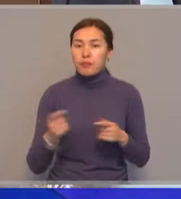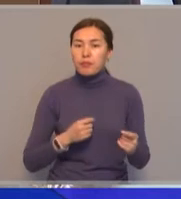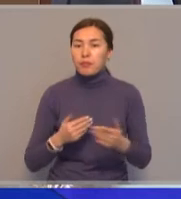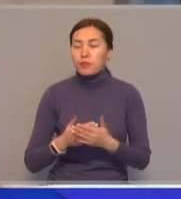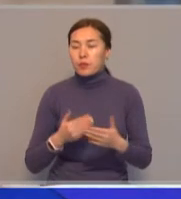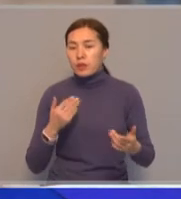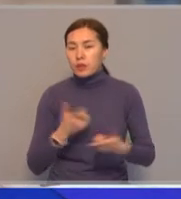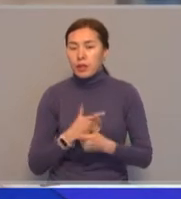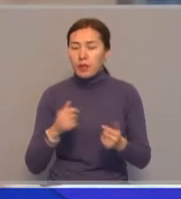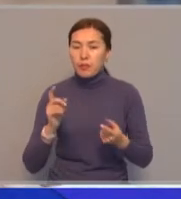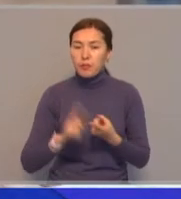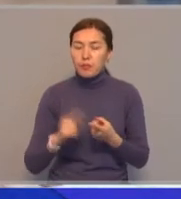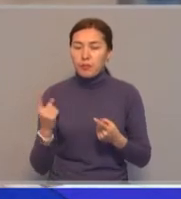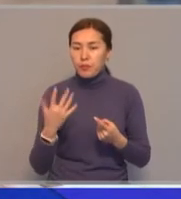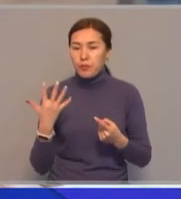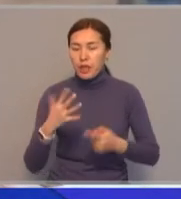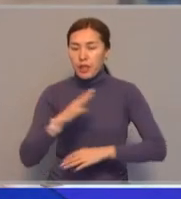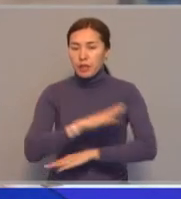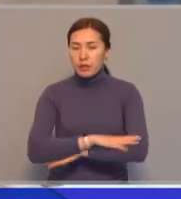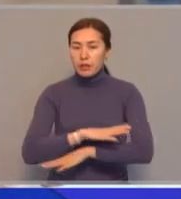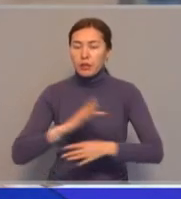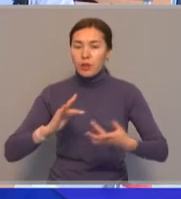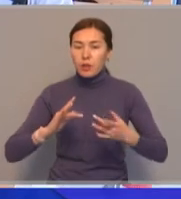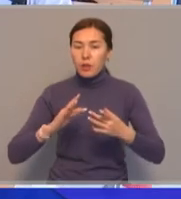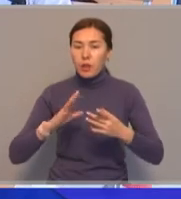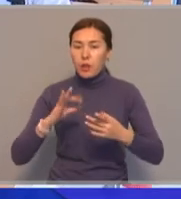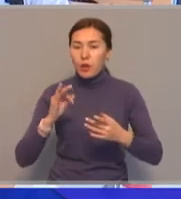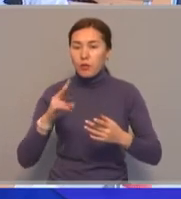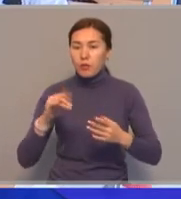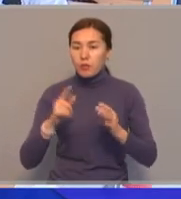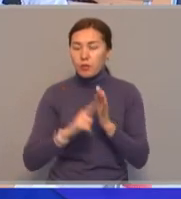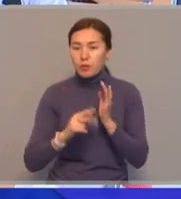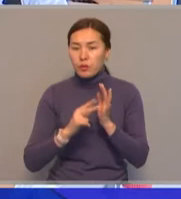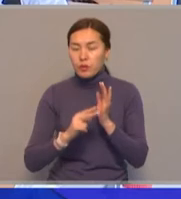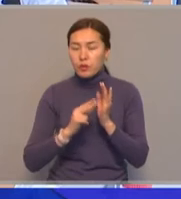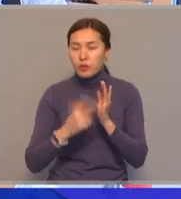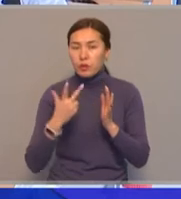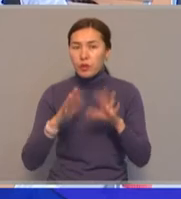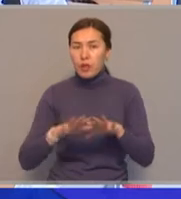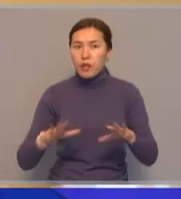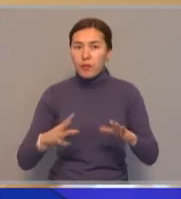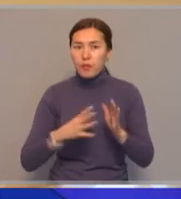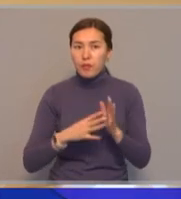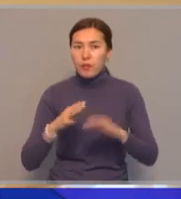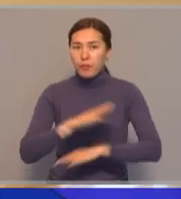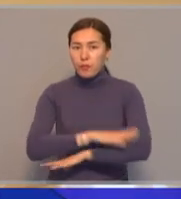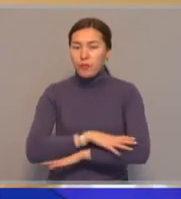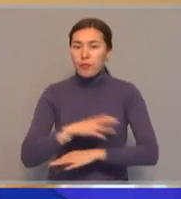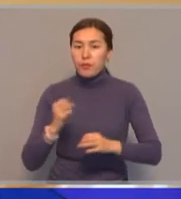ала мәліметтері бойынша 1-5 сынып офлайн режимінде 78883 бала, 9